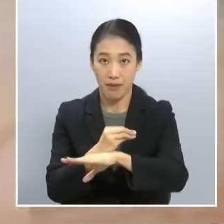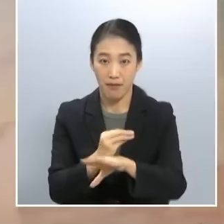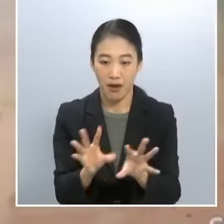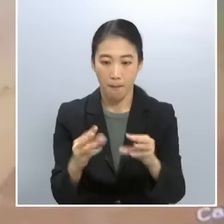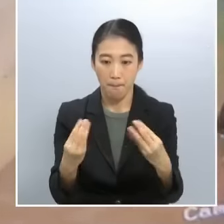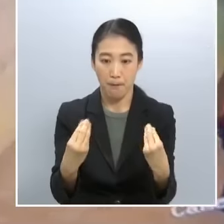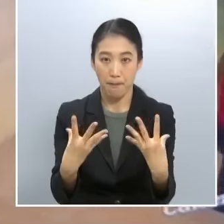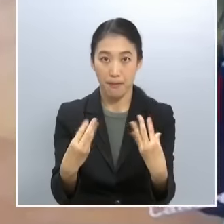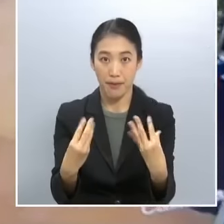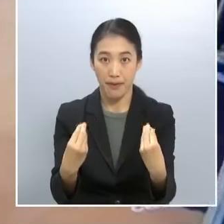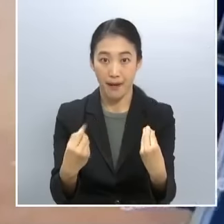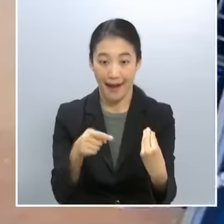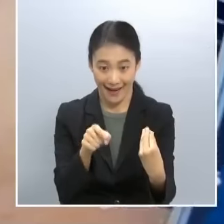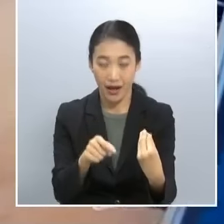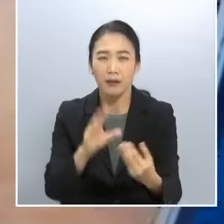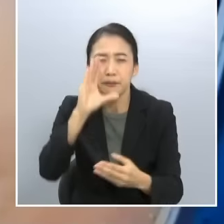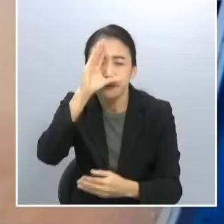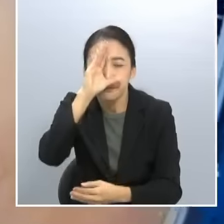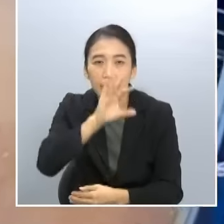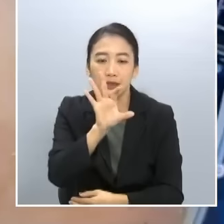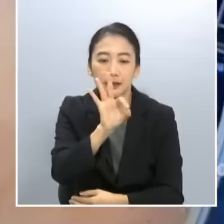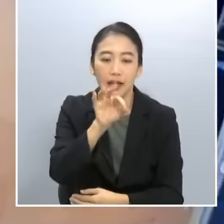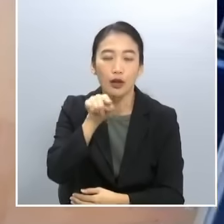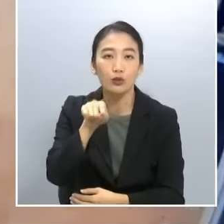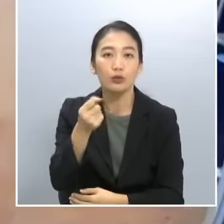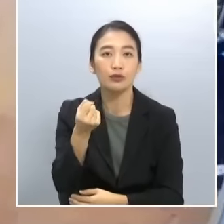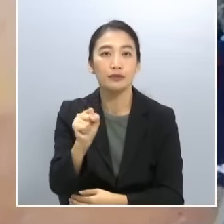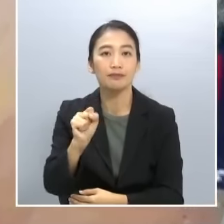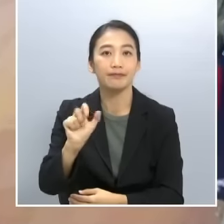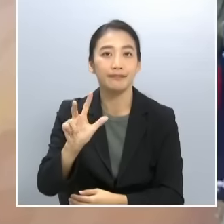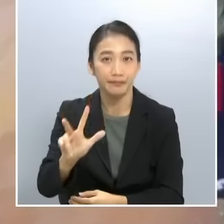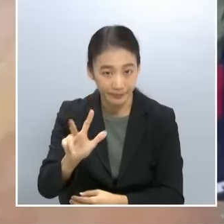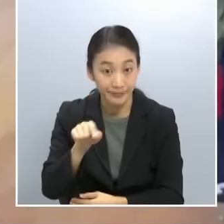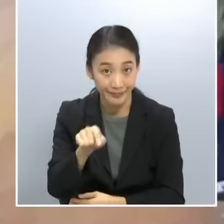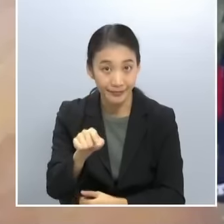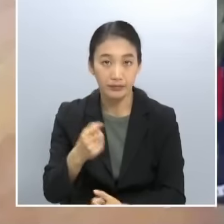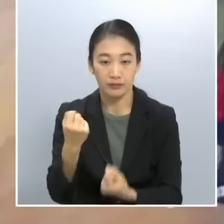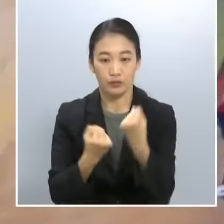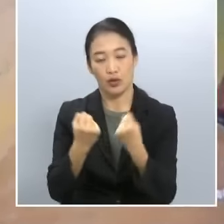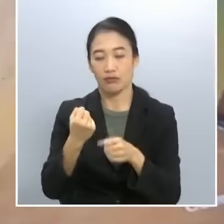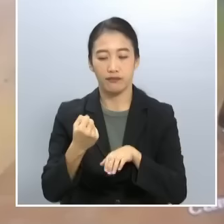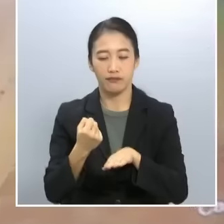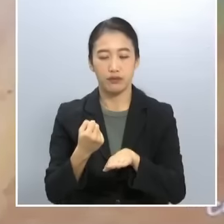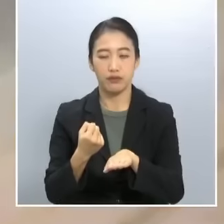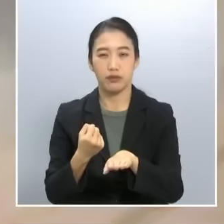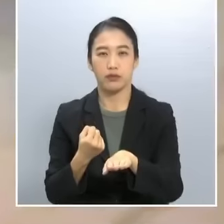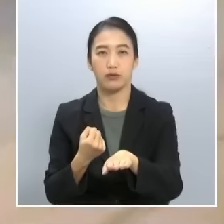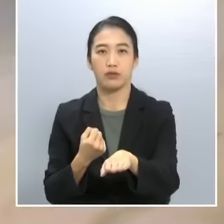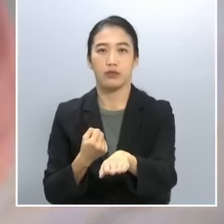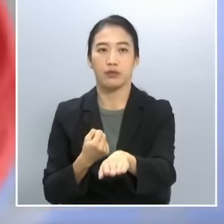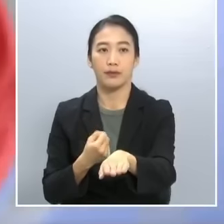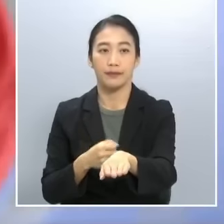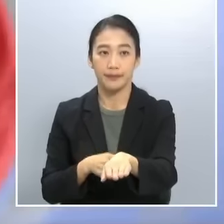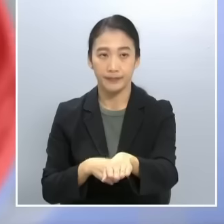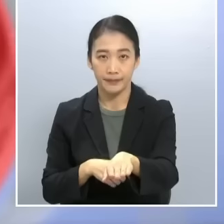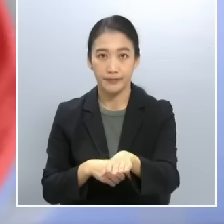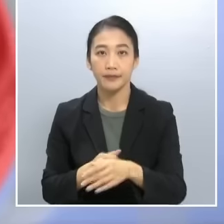มาแล้ว2113นค่ะที่ออกจากอู่ของช่างกิจไปอืนี่นะ